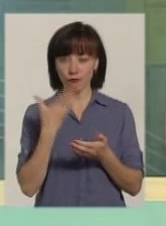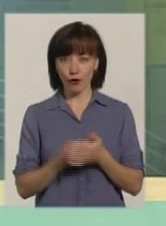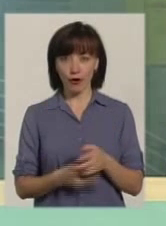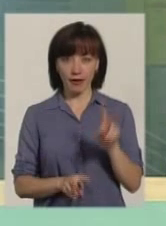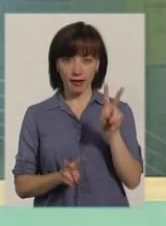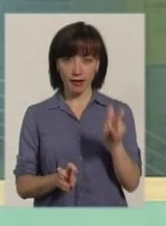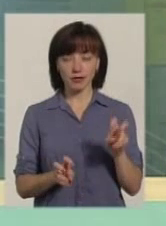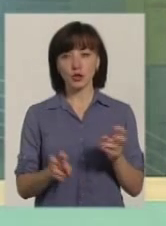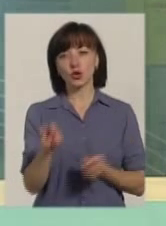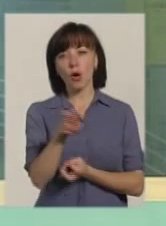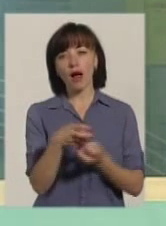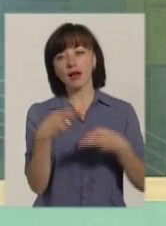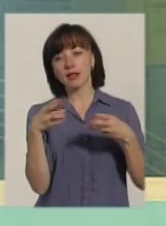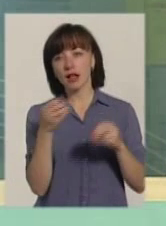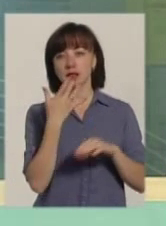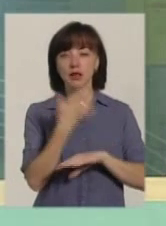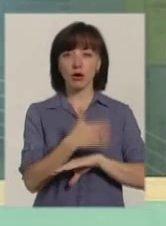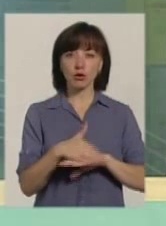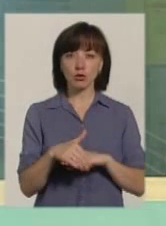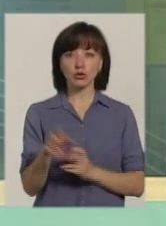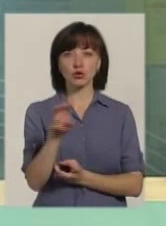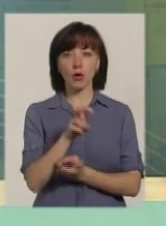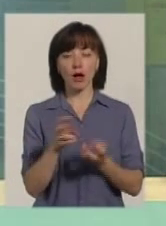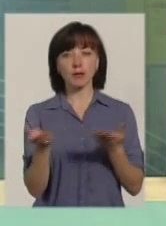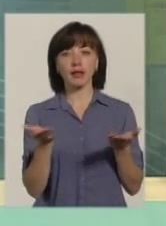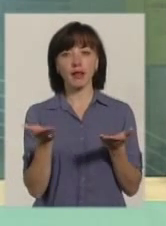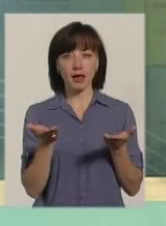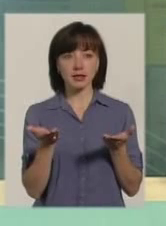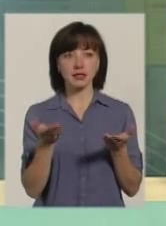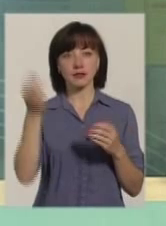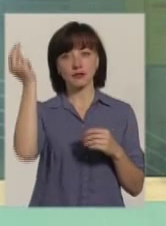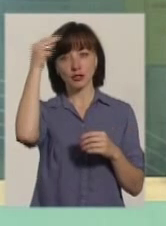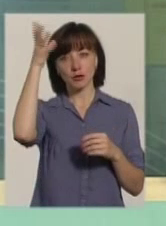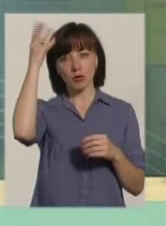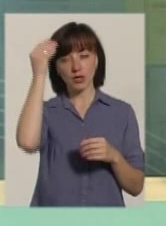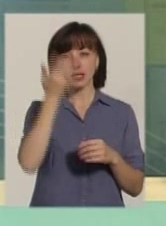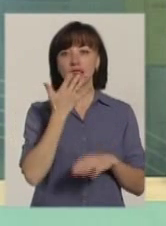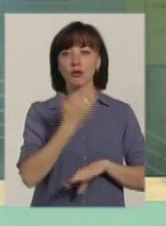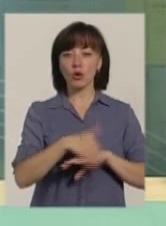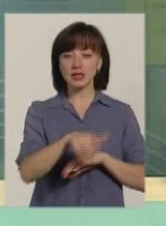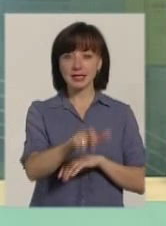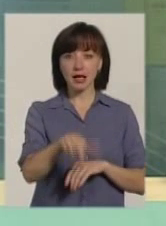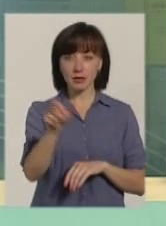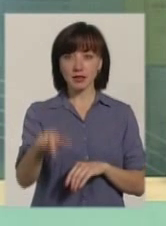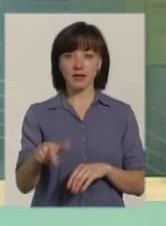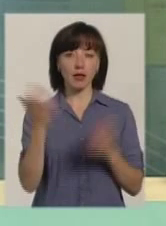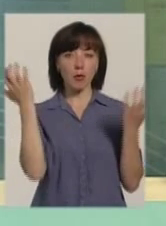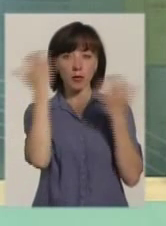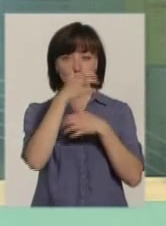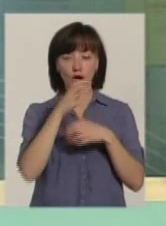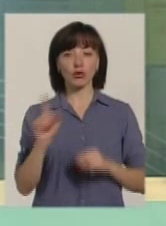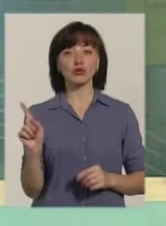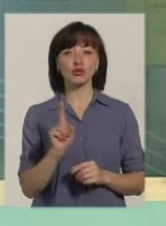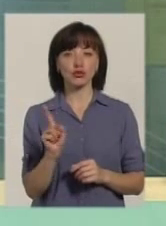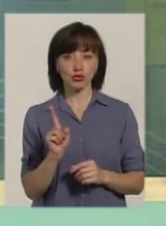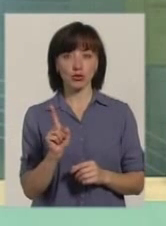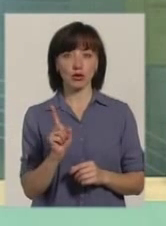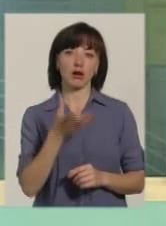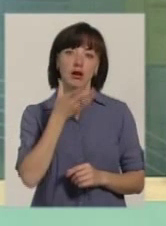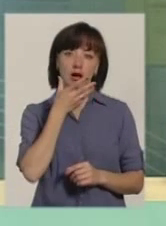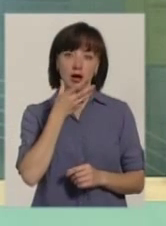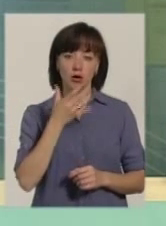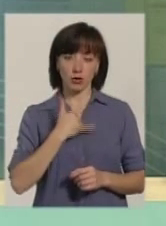ми шукаємо десь по закордонах, шукаємо десь і вчимося в іноземців, не помічаємо. Помічаючи